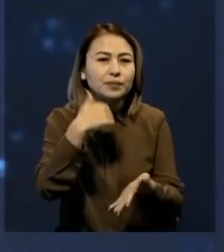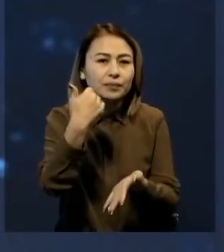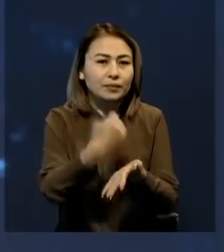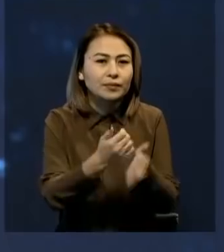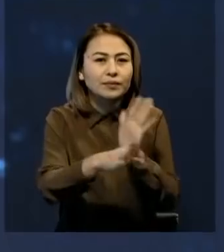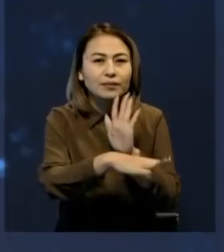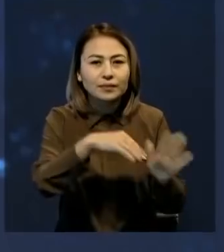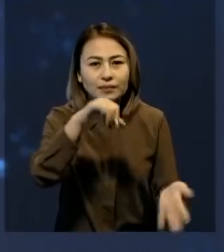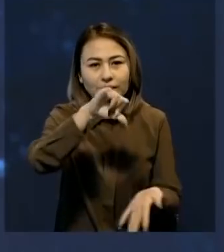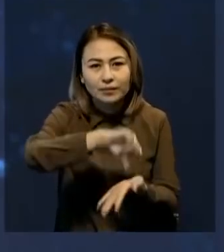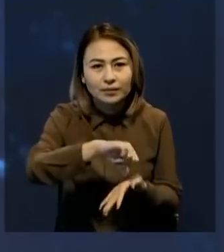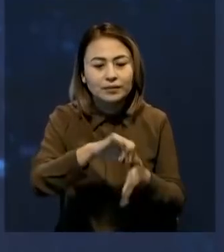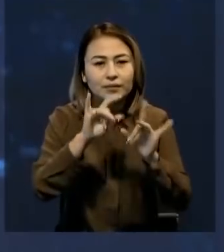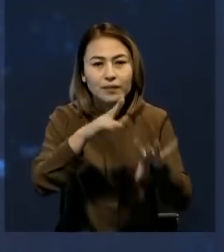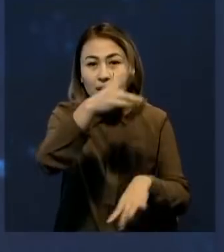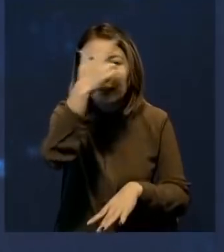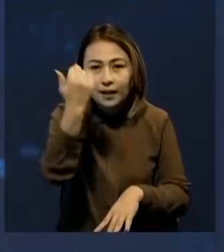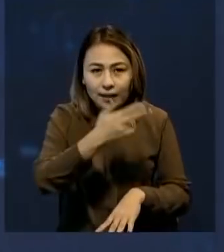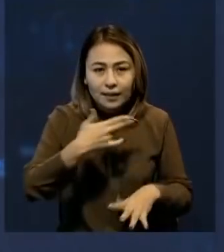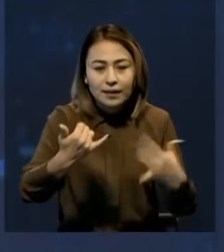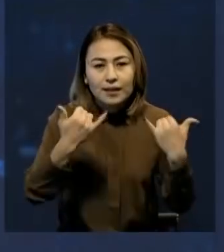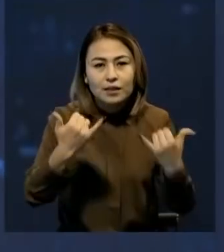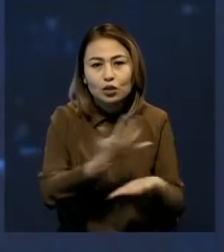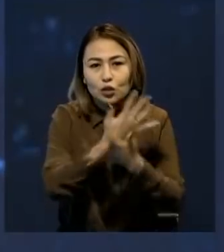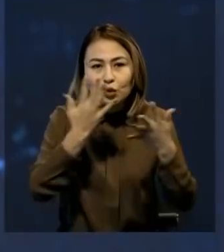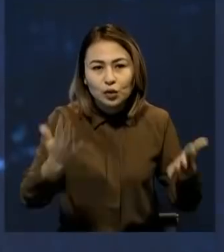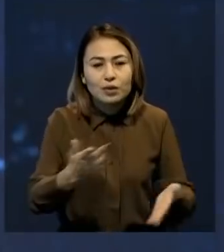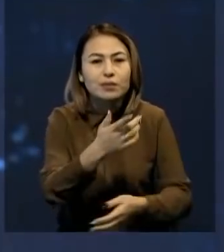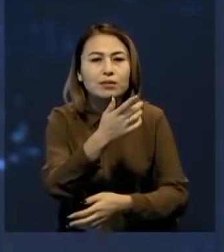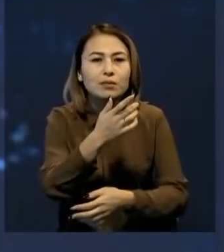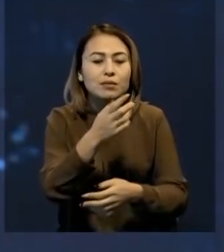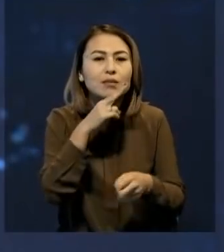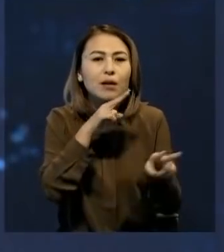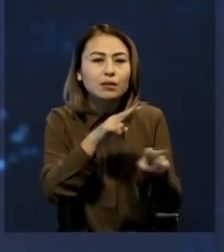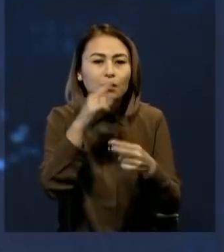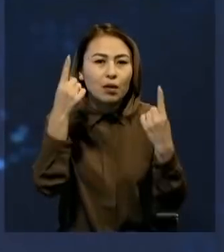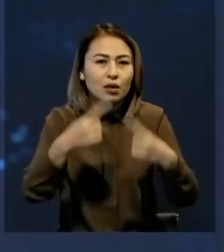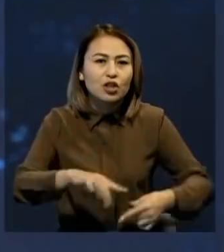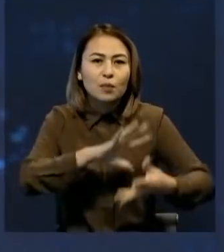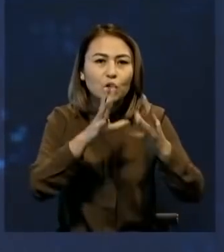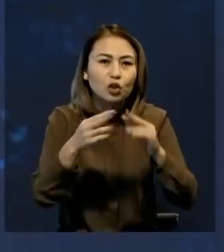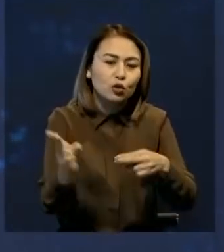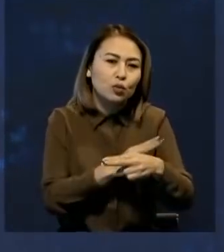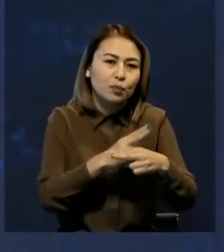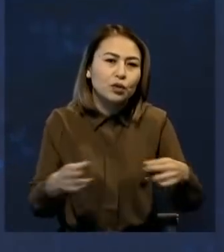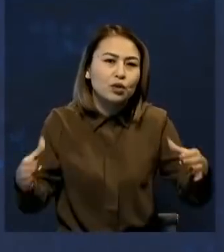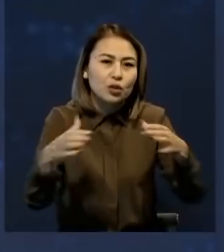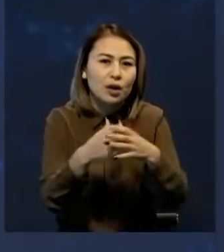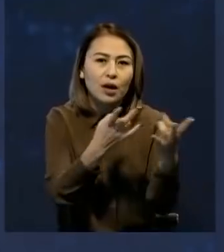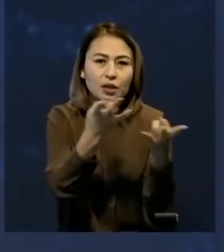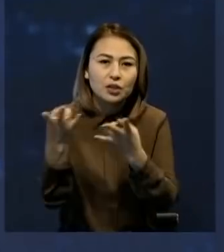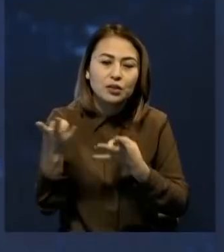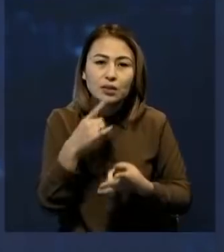басшысының сайлауында оның кандидатурасын атамауды сұрады. Италияға қазір үлкен санитарлық дағдарысқа қарсы жалпы күрес үшін